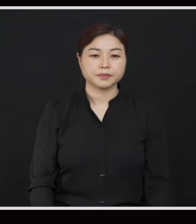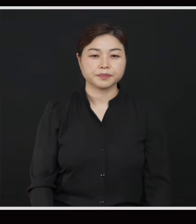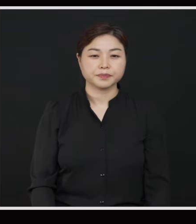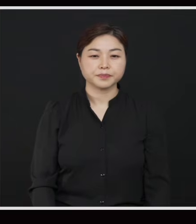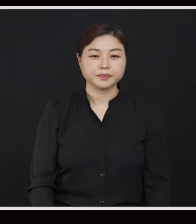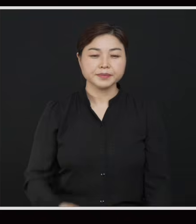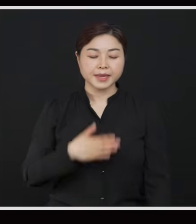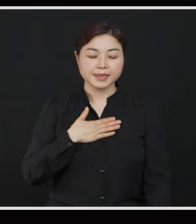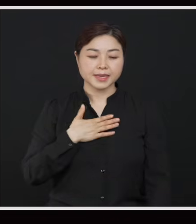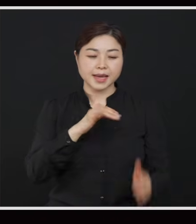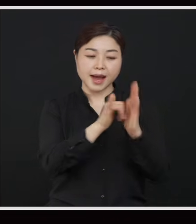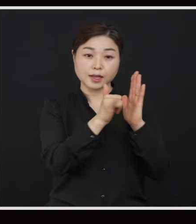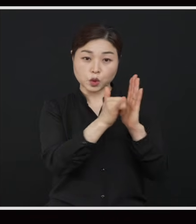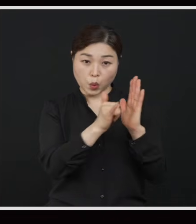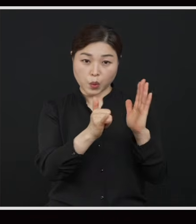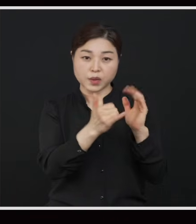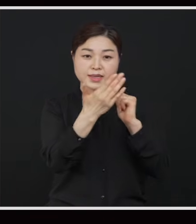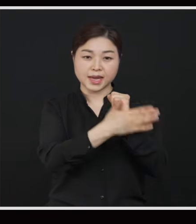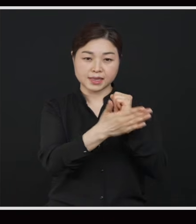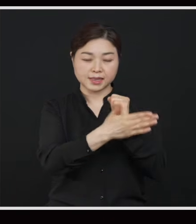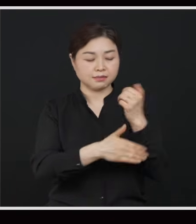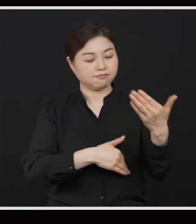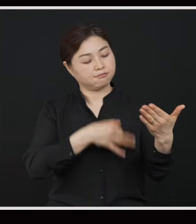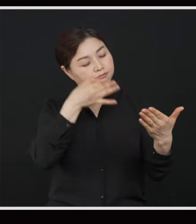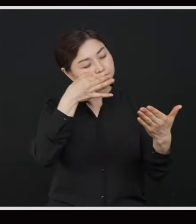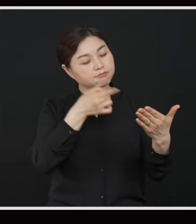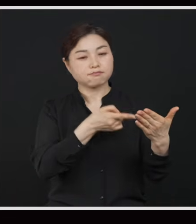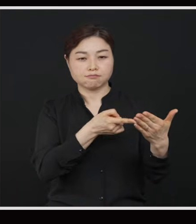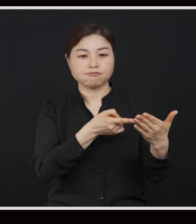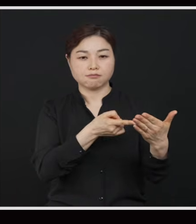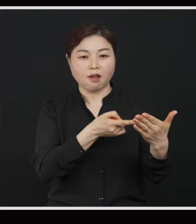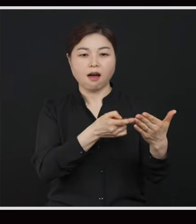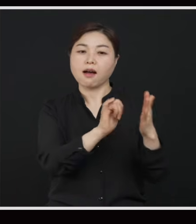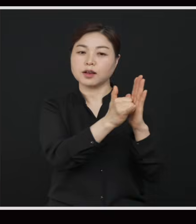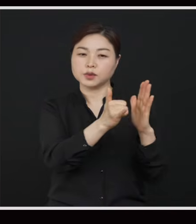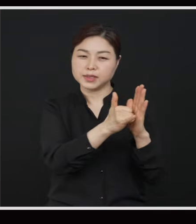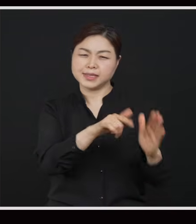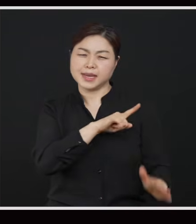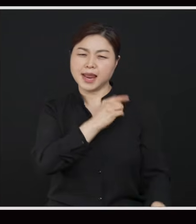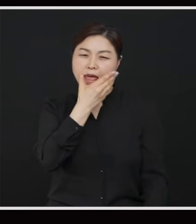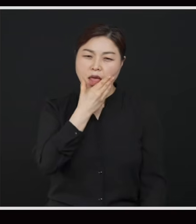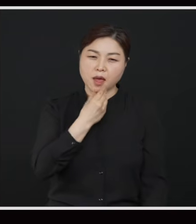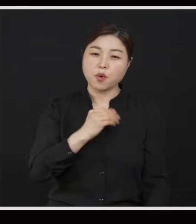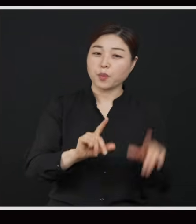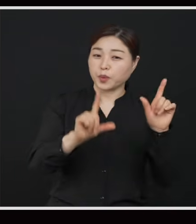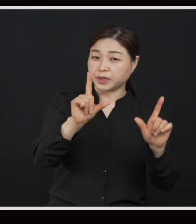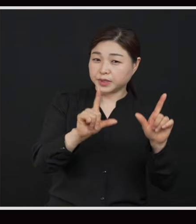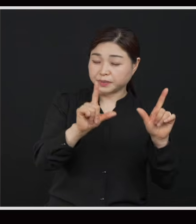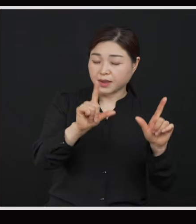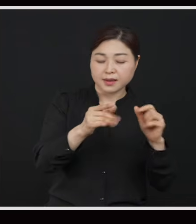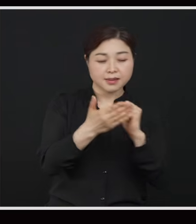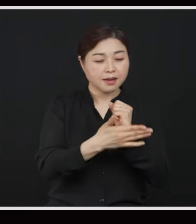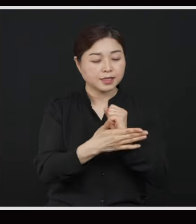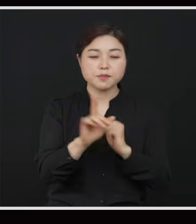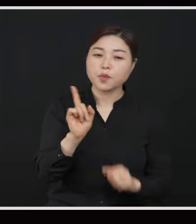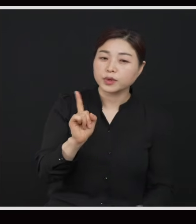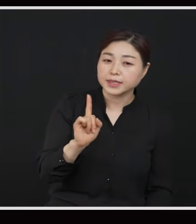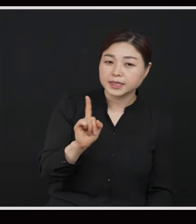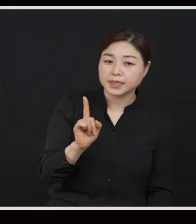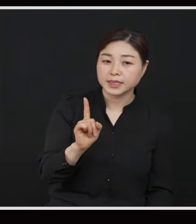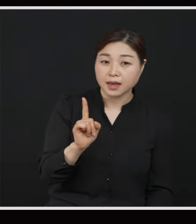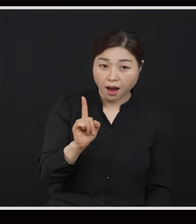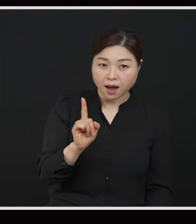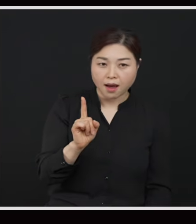드릴게요. 제가 저희 가족 사진을 이렇게 한번 보면서 우리 가족들이 제일 좀 행복해